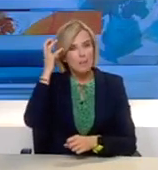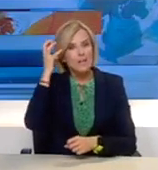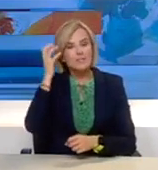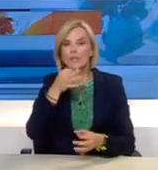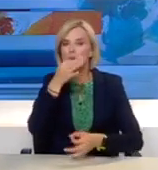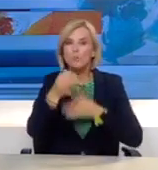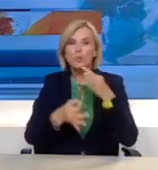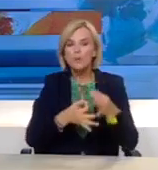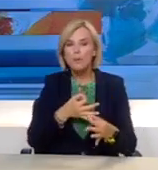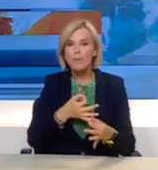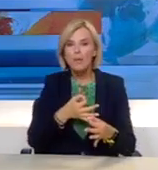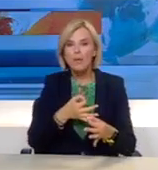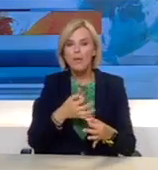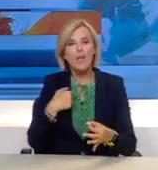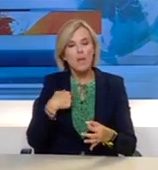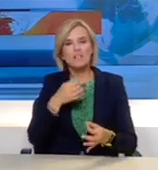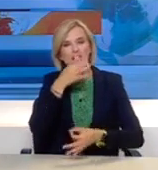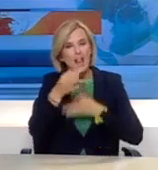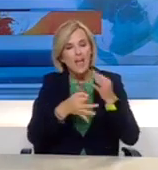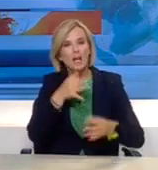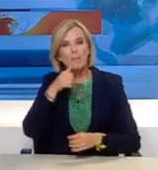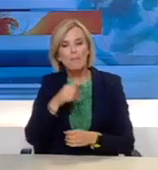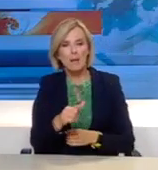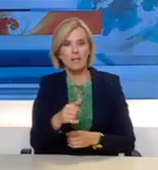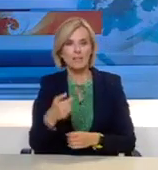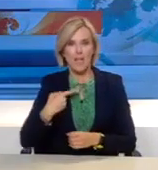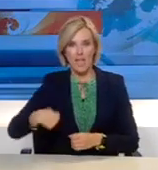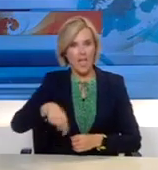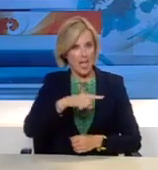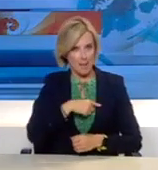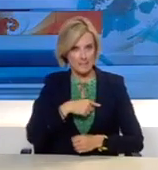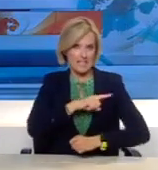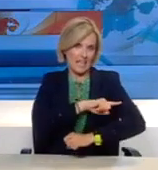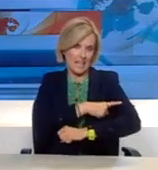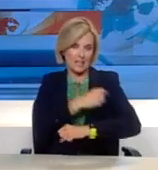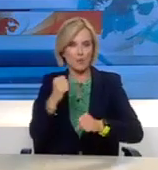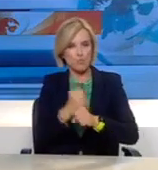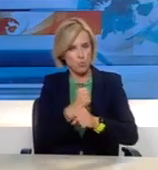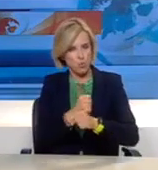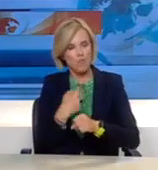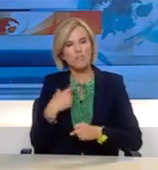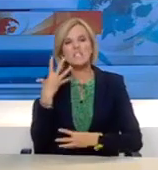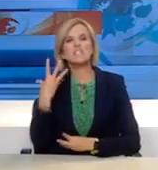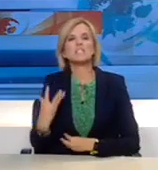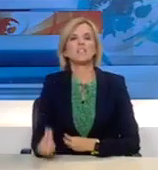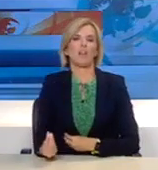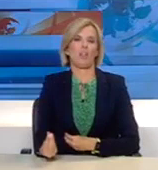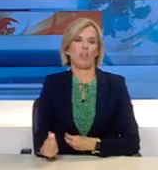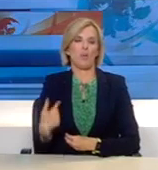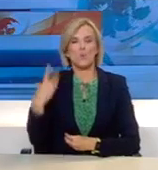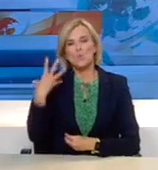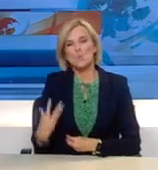όποιος παρακολουθούσε από την αρχή, το λέγαμε πάντα ότι επειδή εμείς είμαστε εξοικειωμένοι με αυτό, με τη χρήση της μάσκας στο